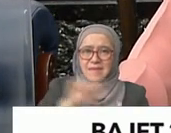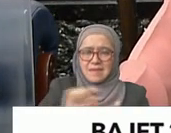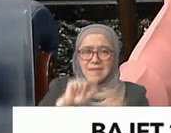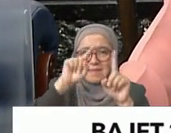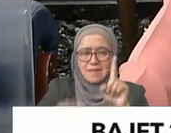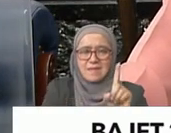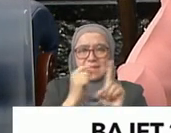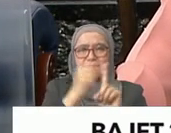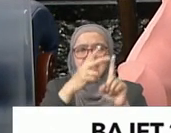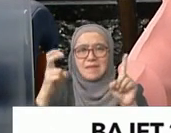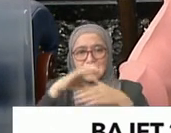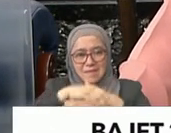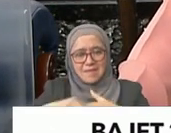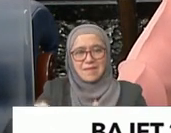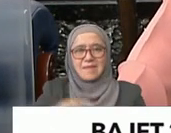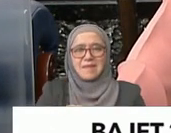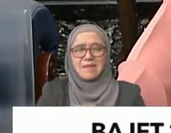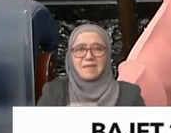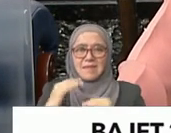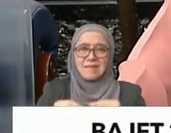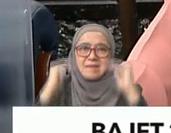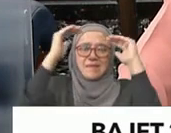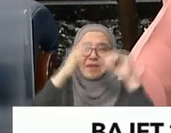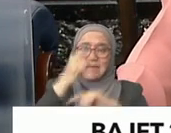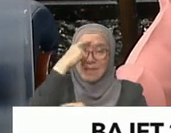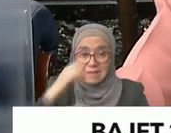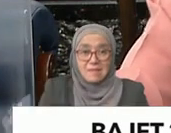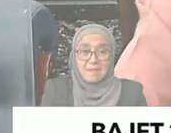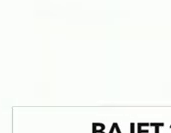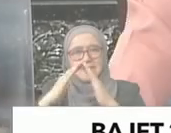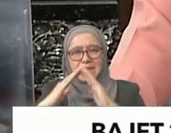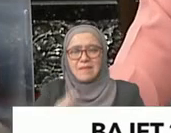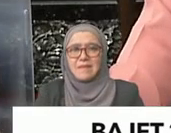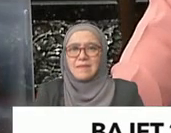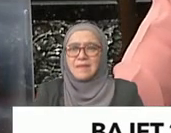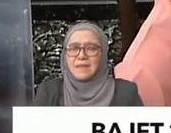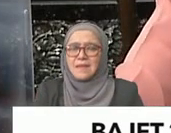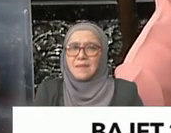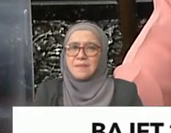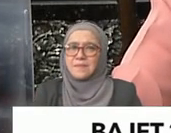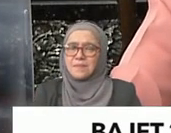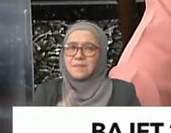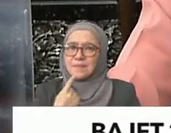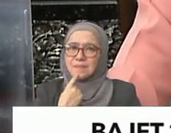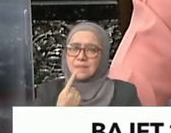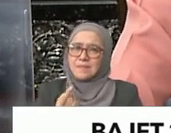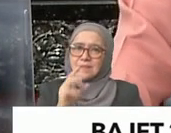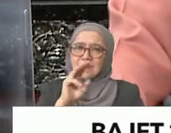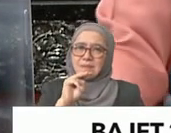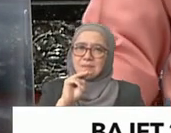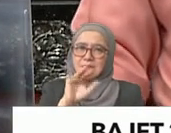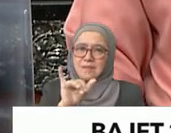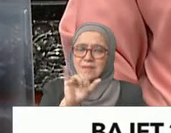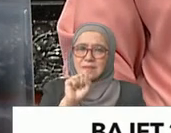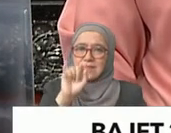bagi enam bulan berikutnya tetalu kepada gaji 1002 Injit ke atas inisiatif itu katanya Turki panjang kain kepada majikan